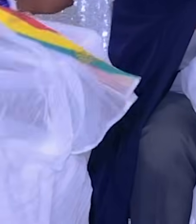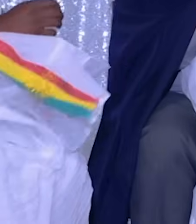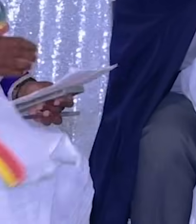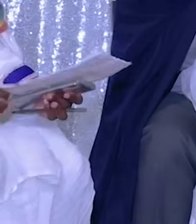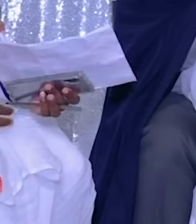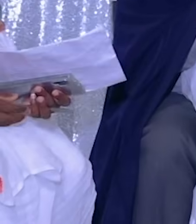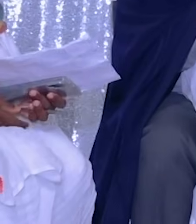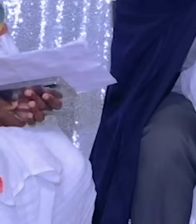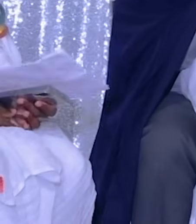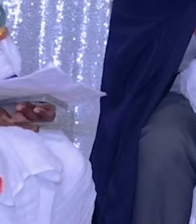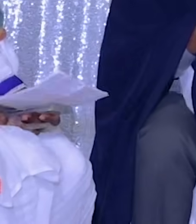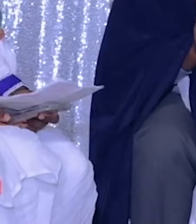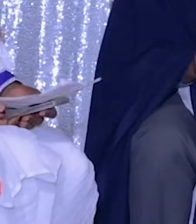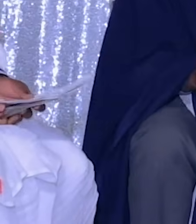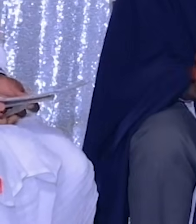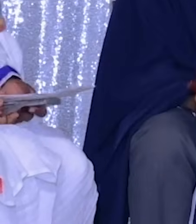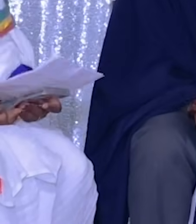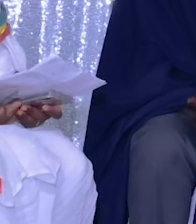በቀጥታ